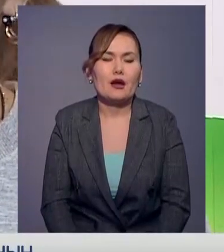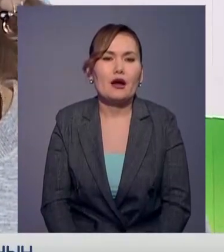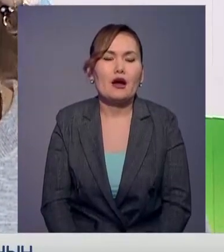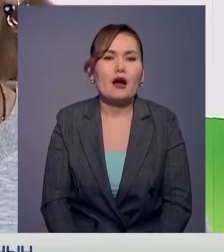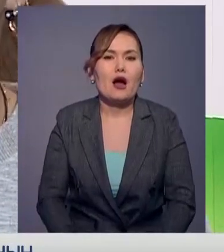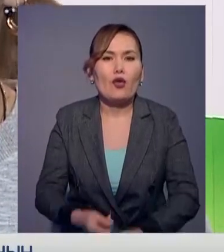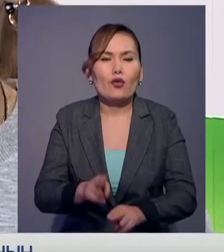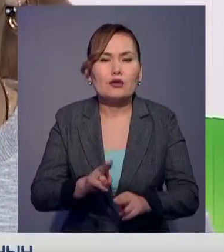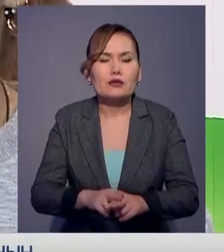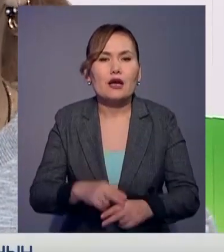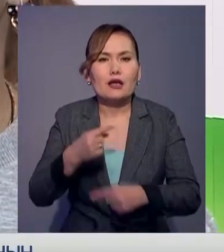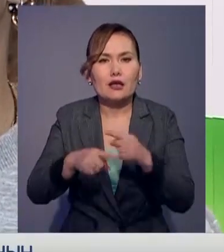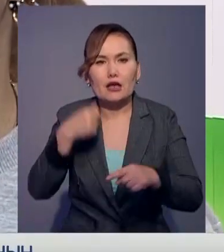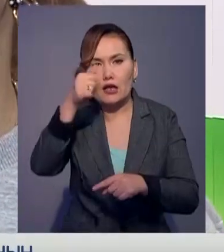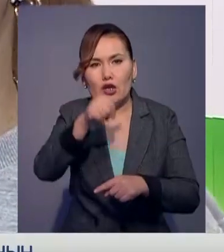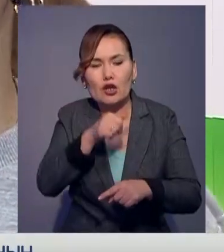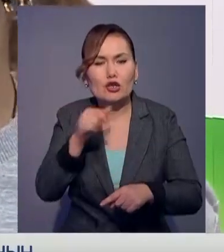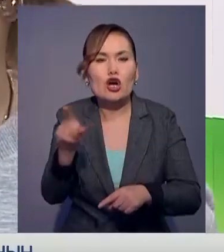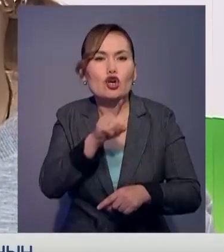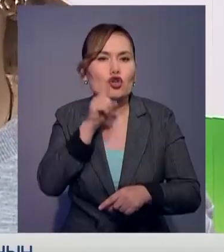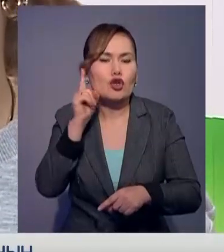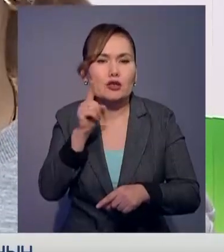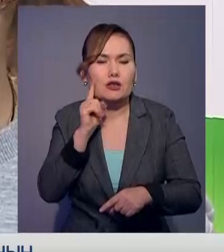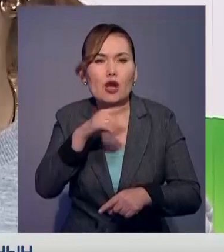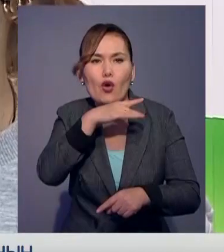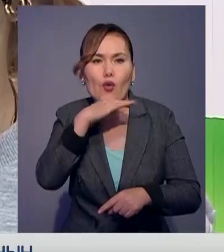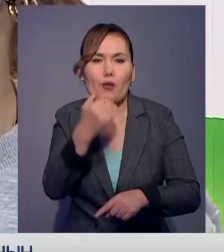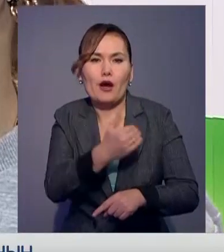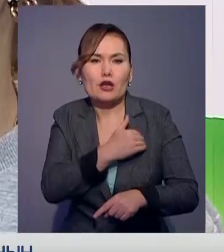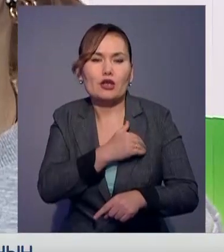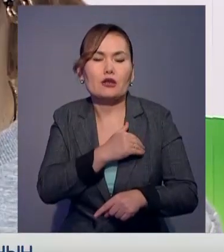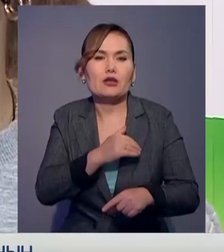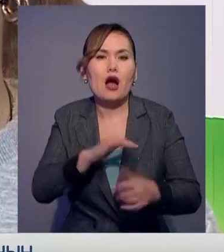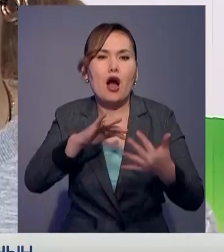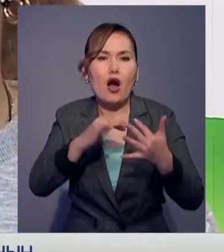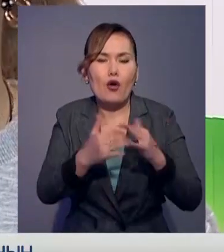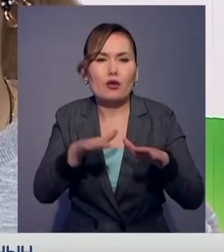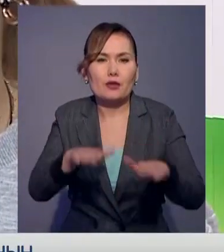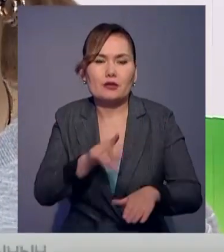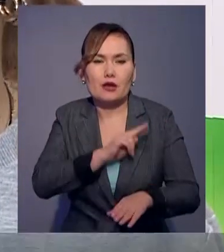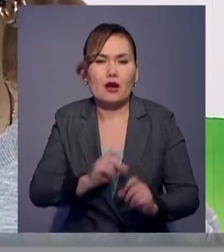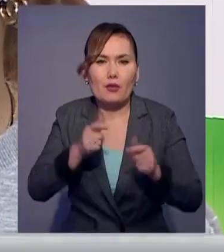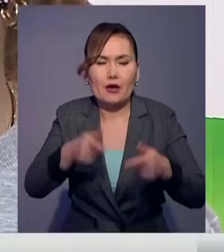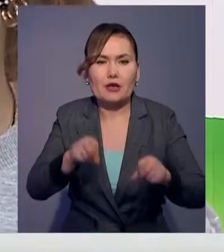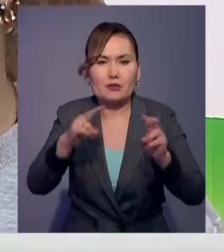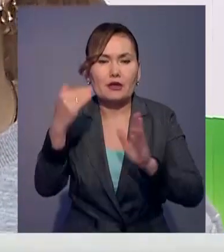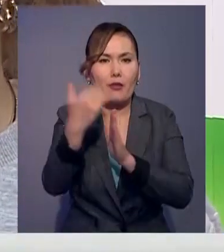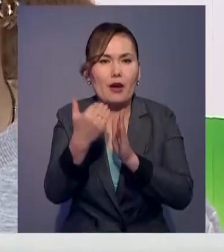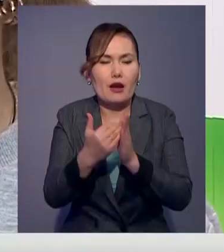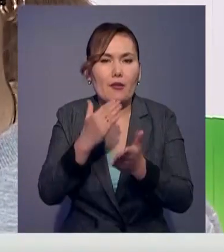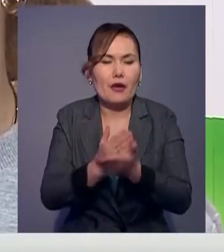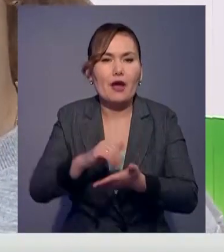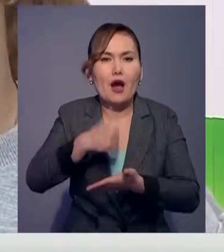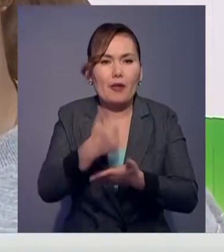жолын ауылда бастауға ниетті жастар жетерлік. Өйткені елді мекенге барған жас маманға жағдай жасайтын арнайы бағдарламалар бар. Ең